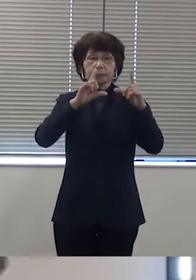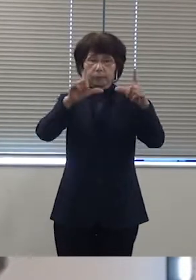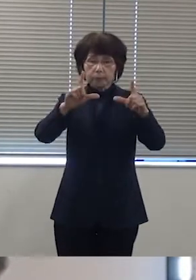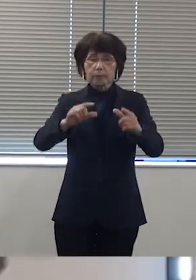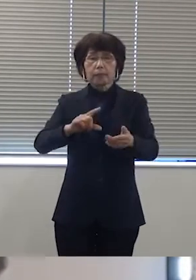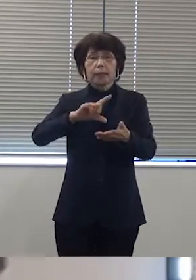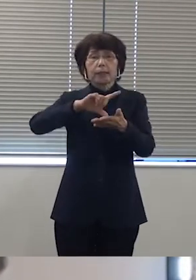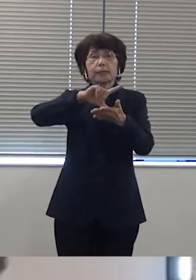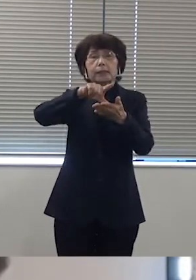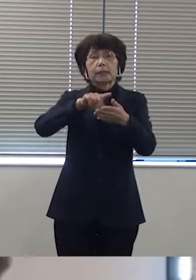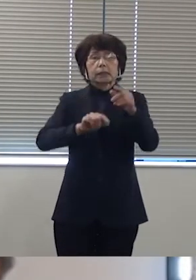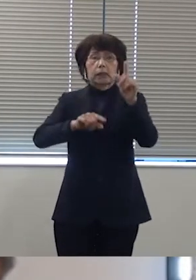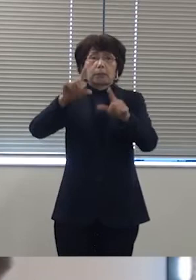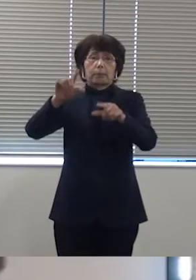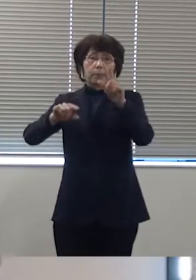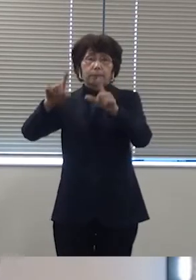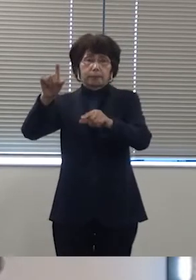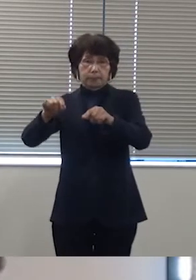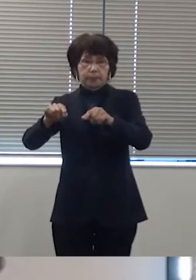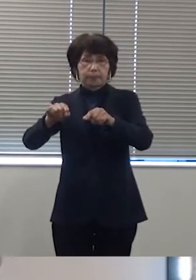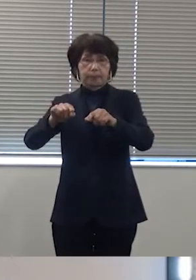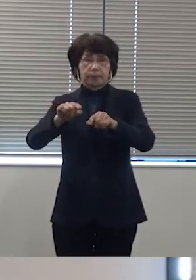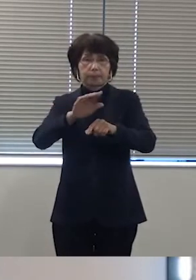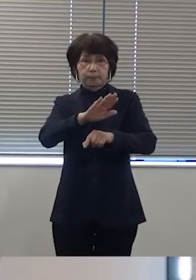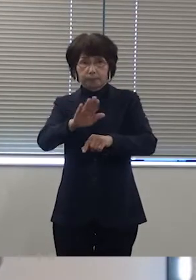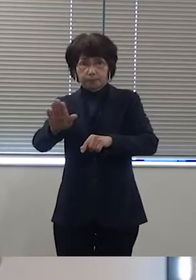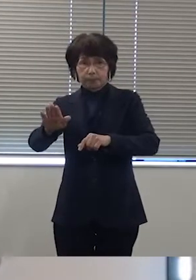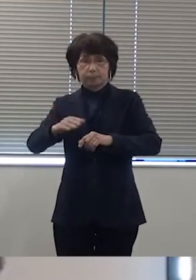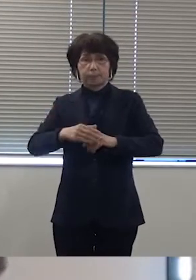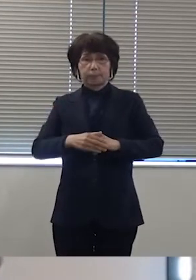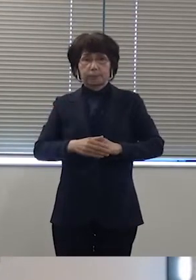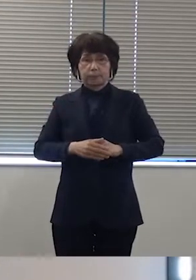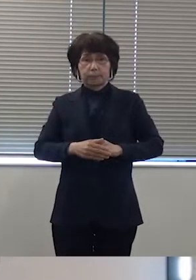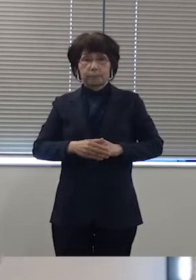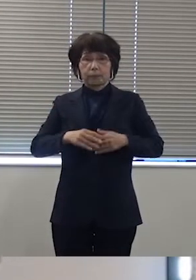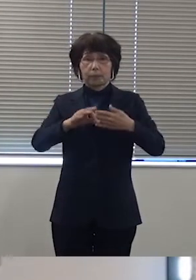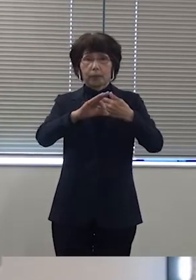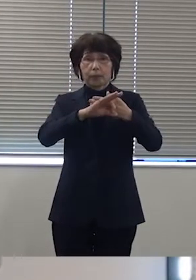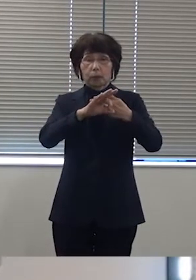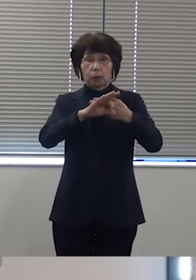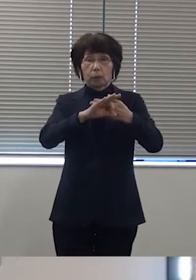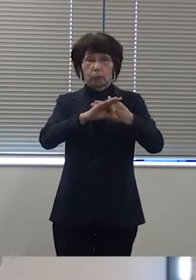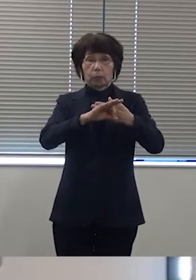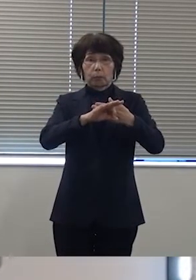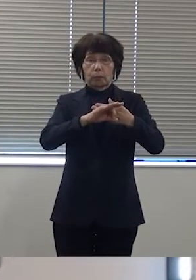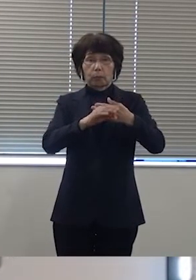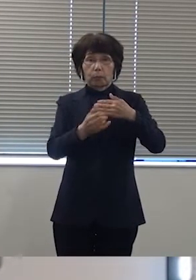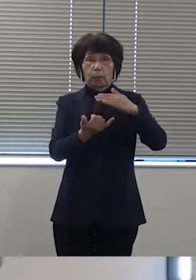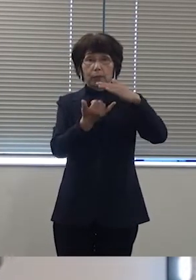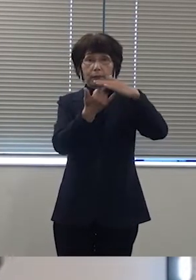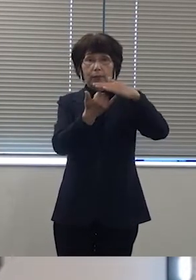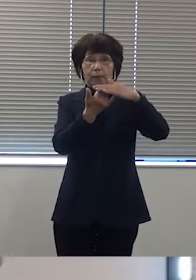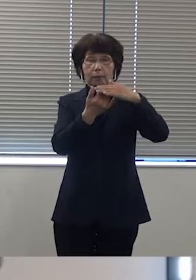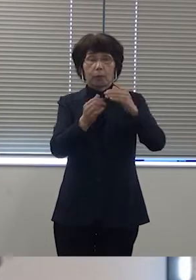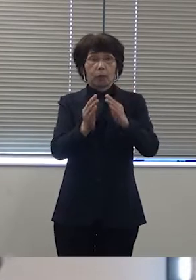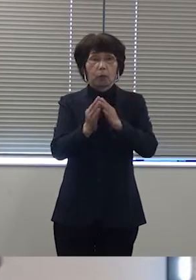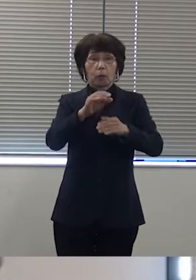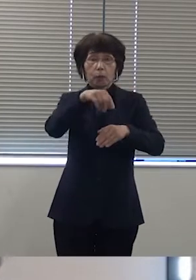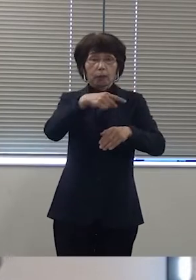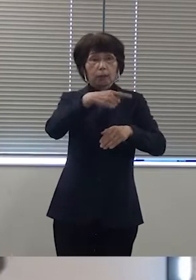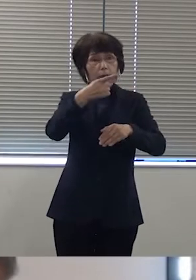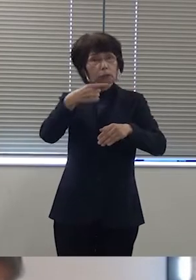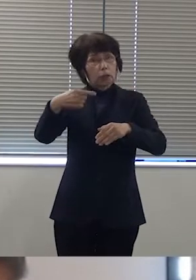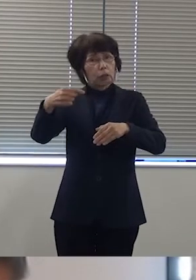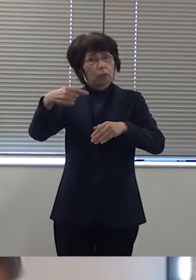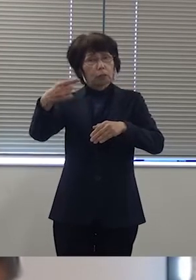例えば定員が、まあ、保育園って100人から120人前後、一番多いところで150人くらいですが、